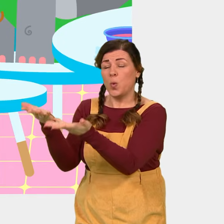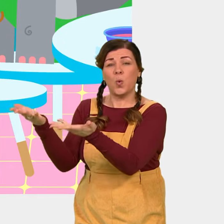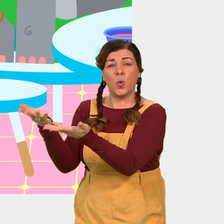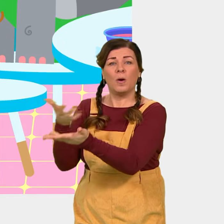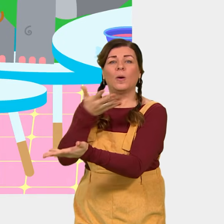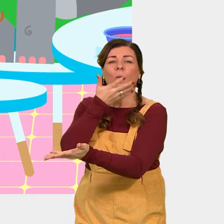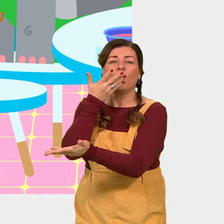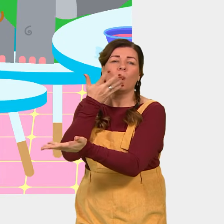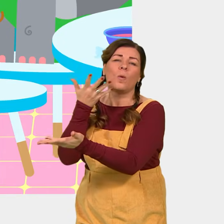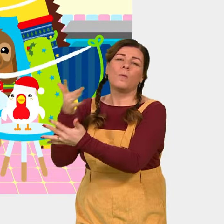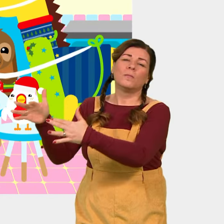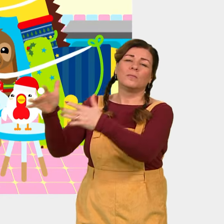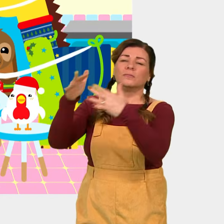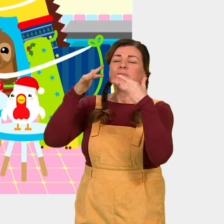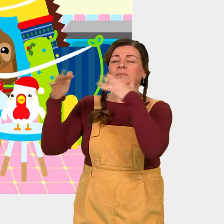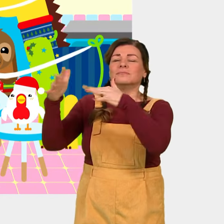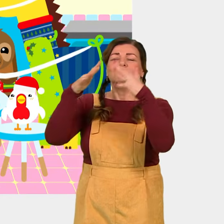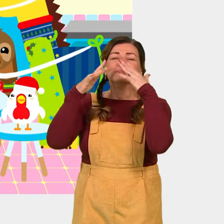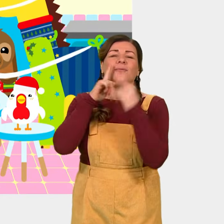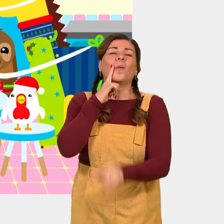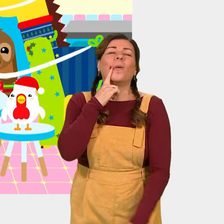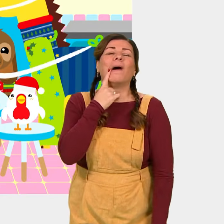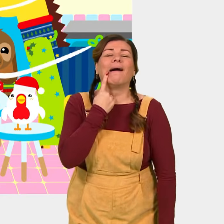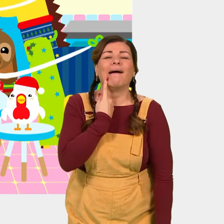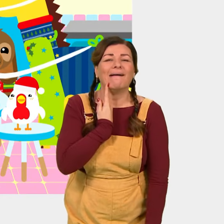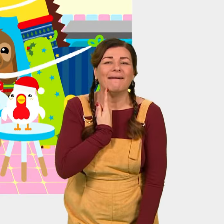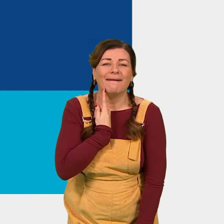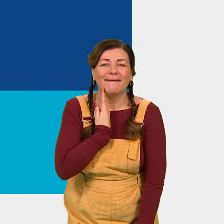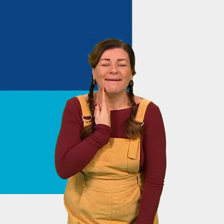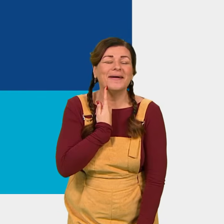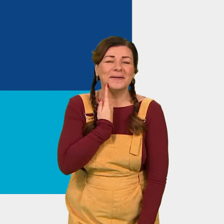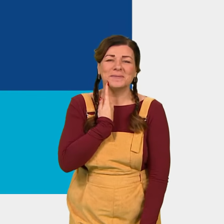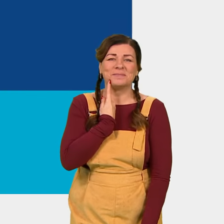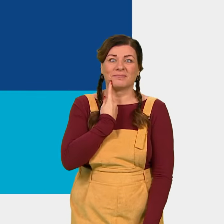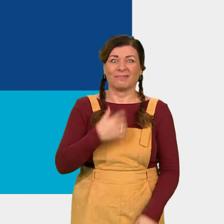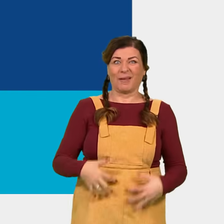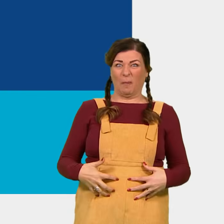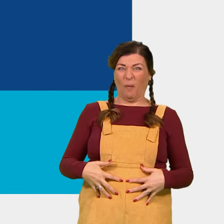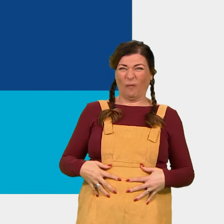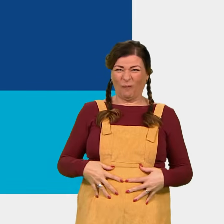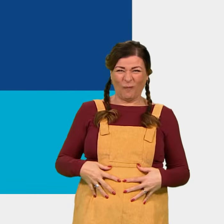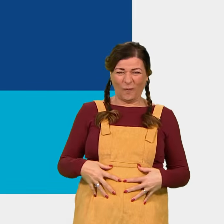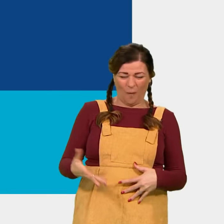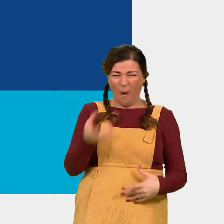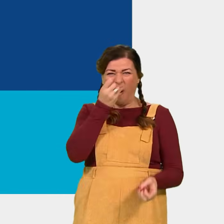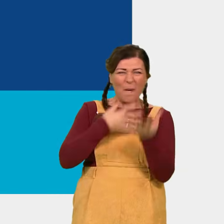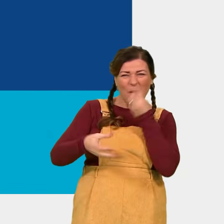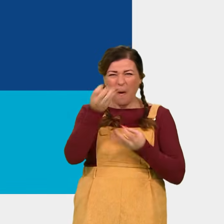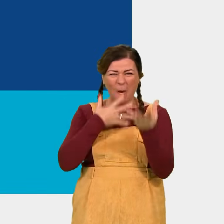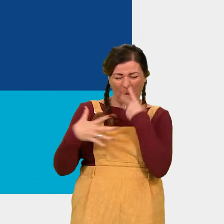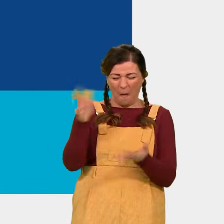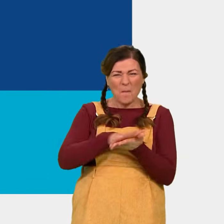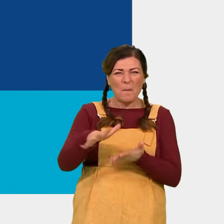yn fendigedig ac yn tynnu dŵr i ddannedd pawb. Yn enwedig Bolgi, oedd eisiau llwcio